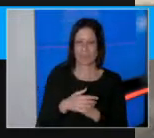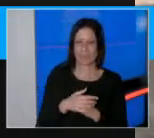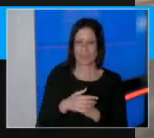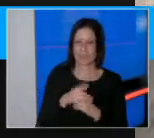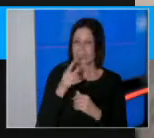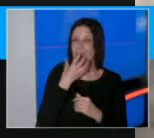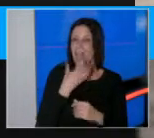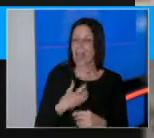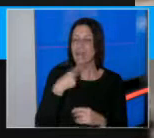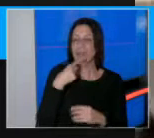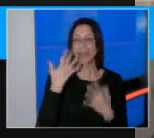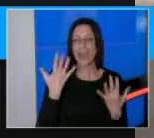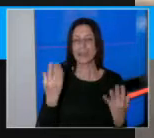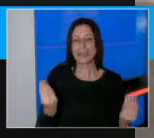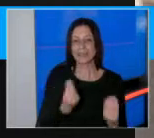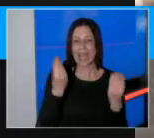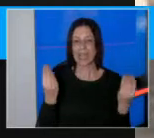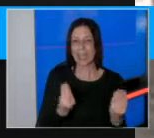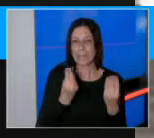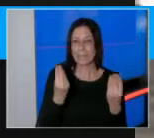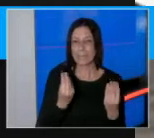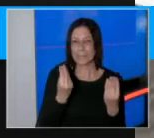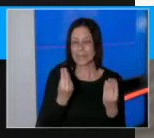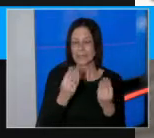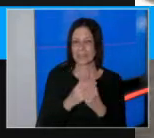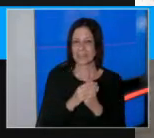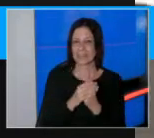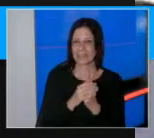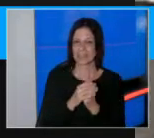הנה הרב יאמר כמה דברים כבר.